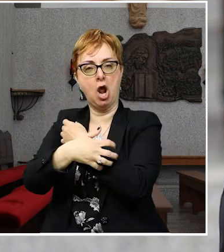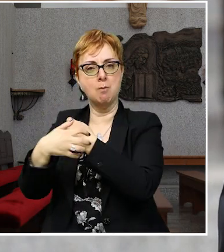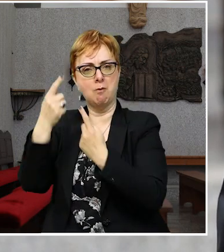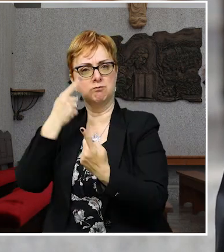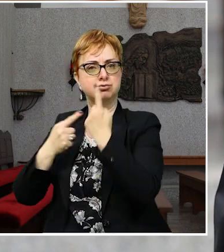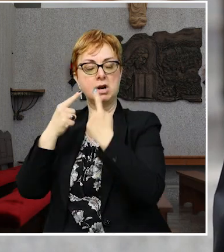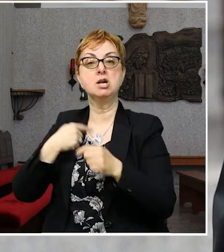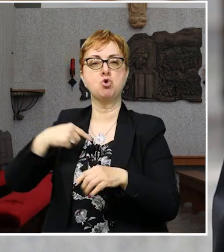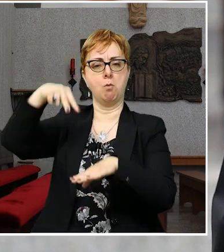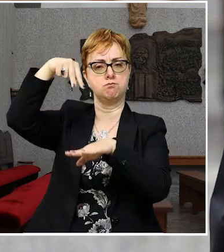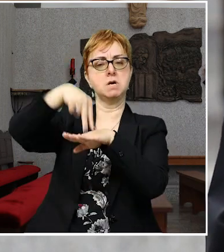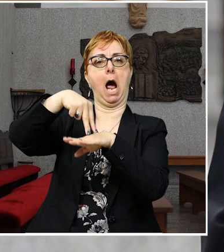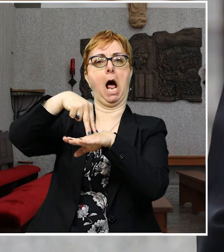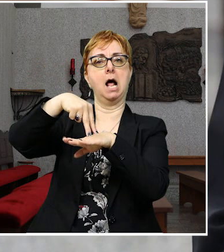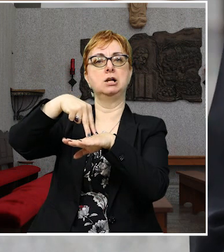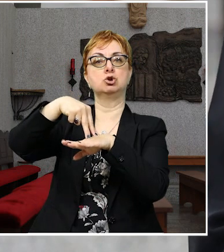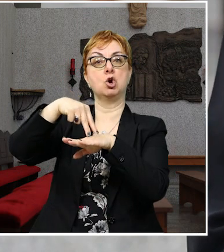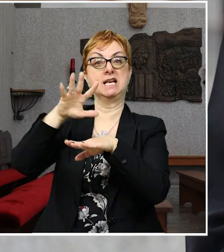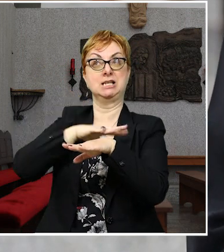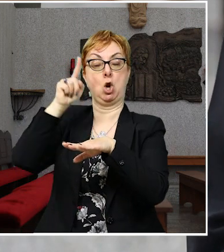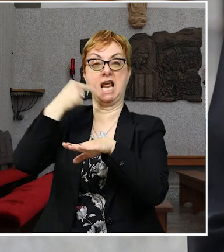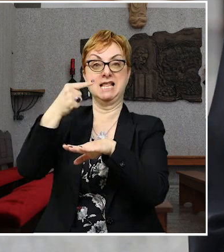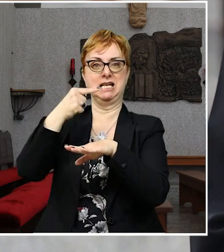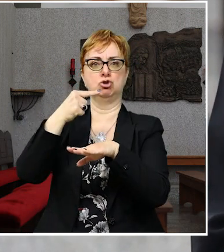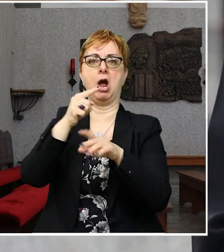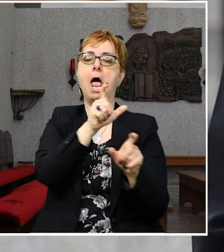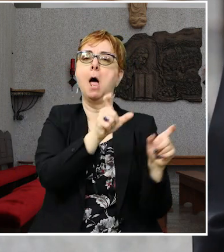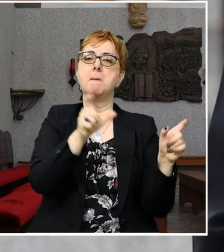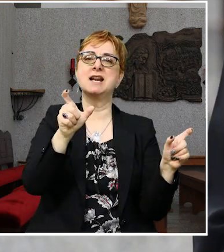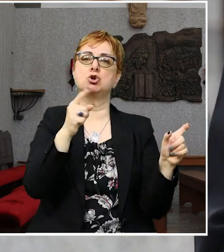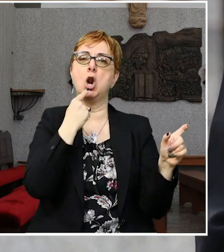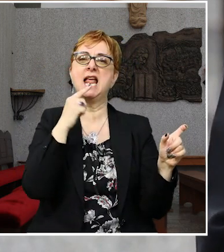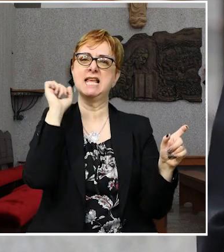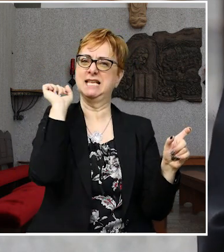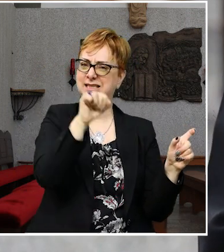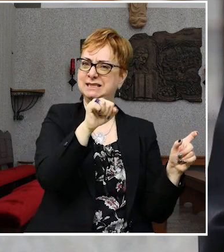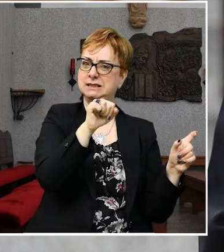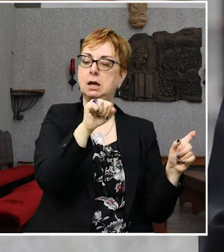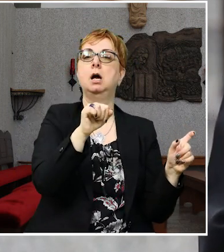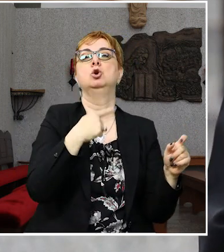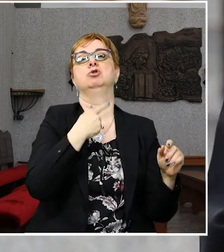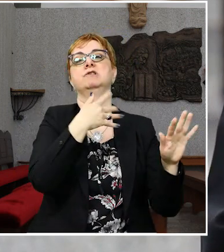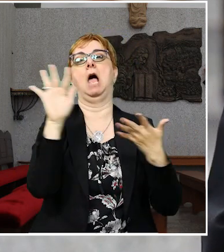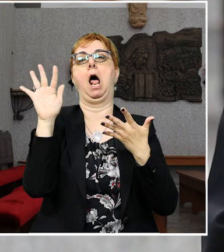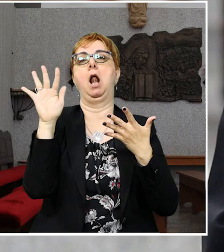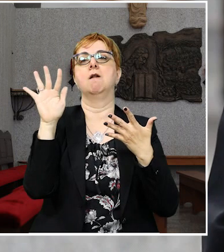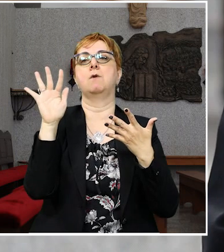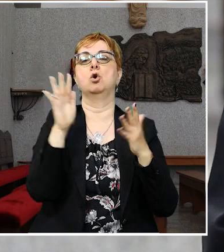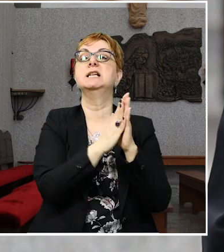il Signore, metterò in salvo chi è disprezzato». Oppure i